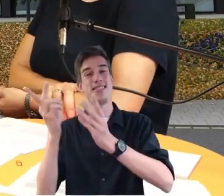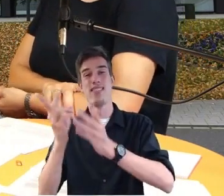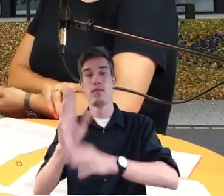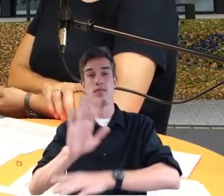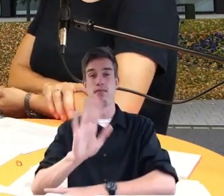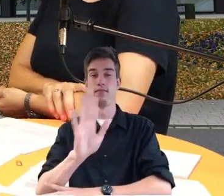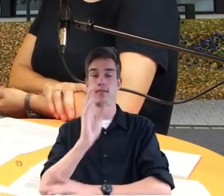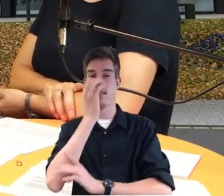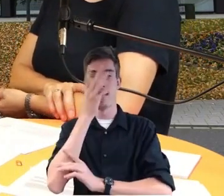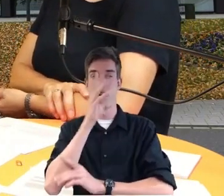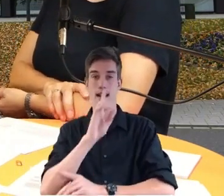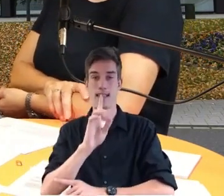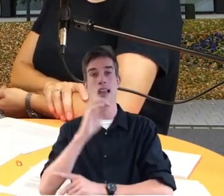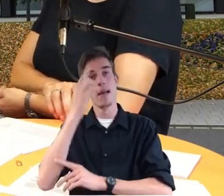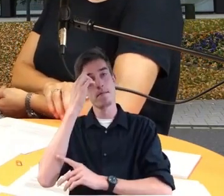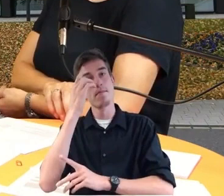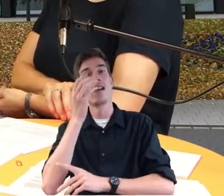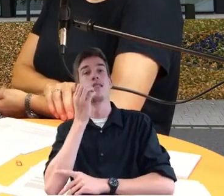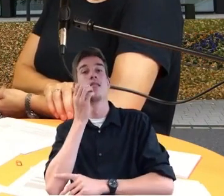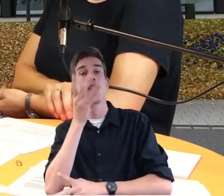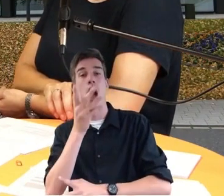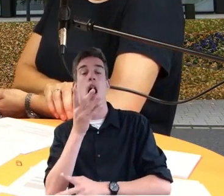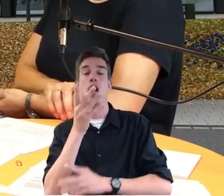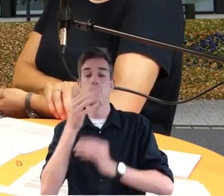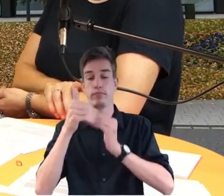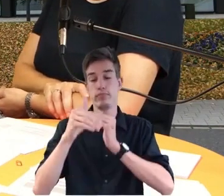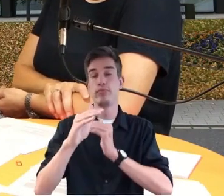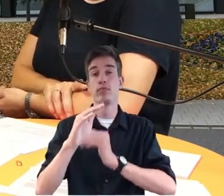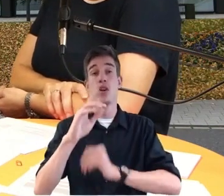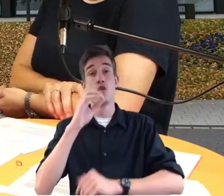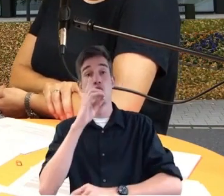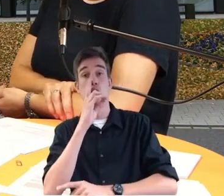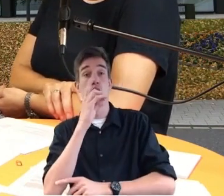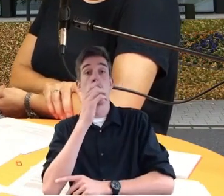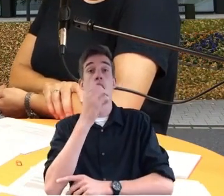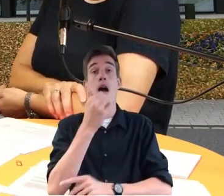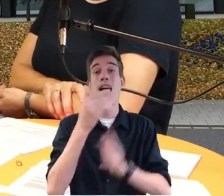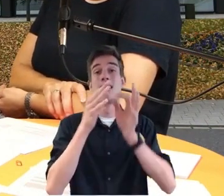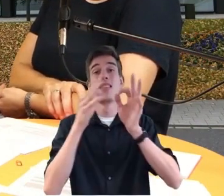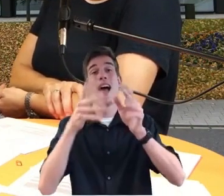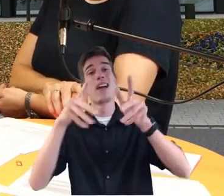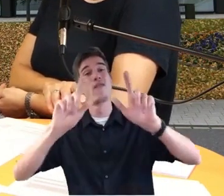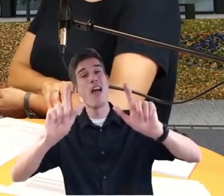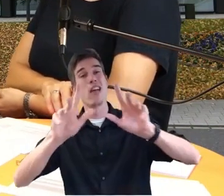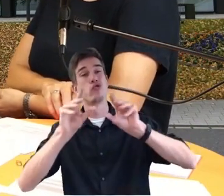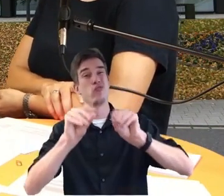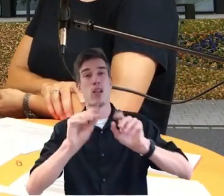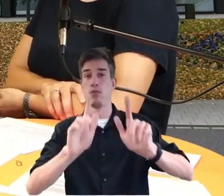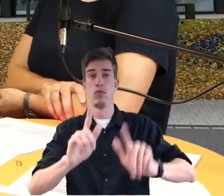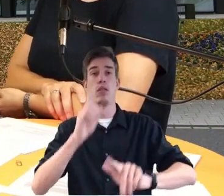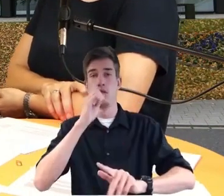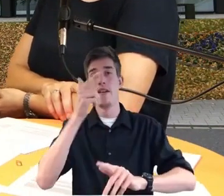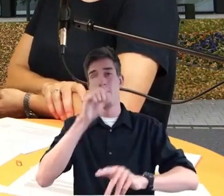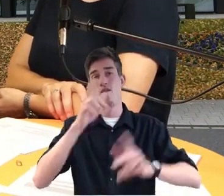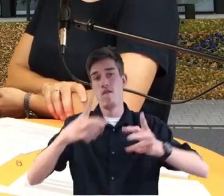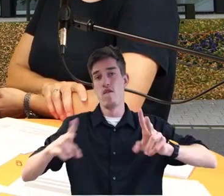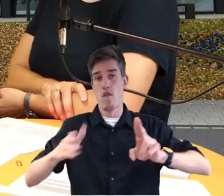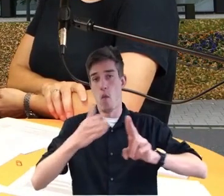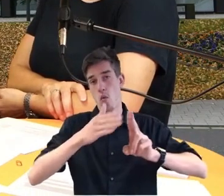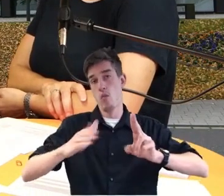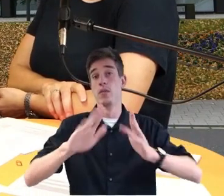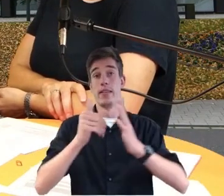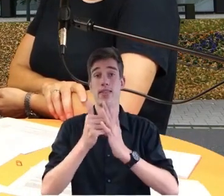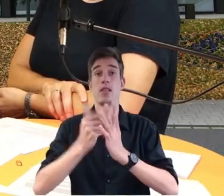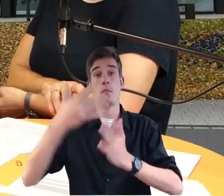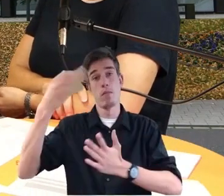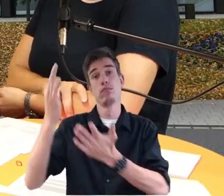wenn die eben über tage geschult werden das sind ja keine eine große anstaltung sondern beobachten dann brauchen die natürlich